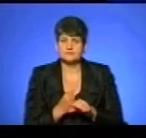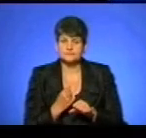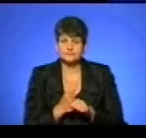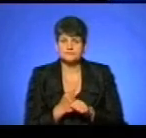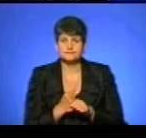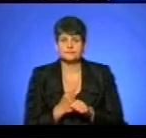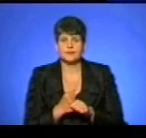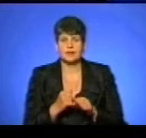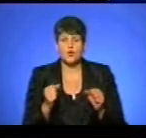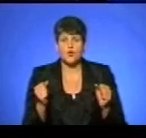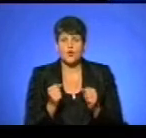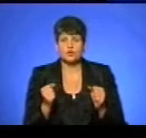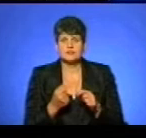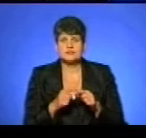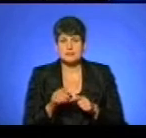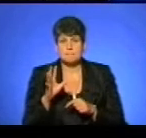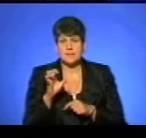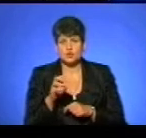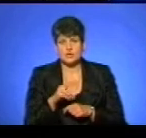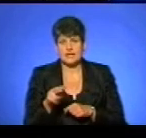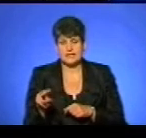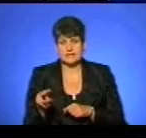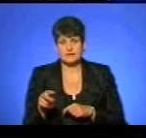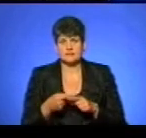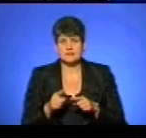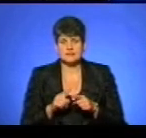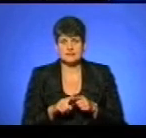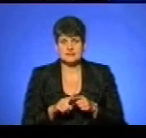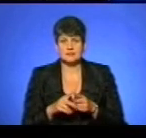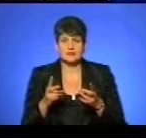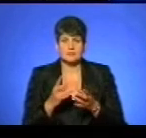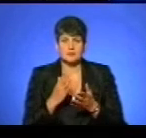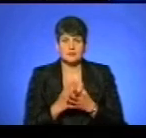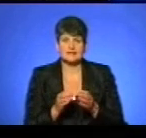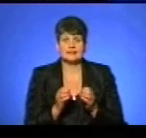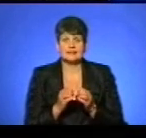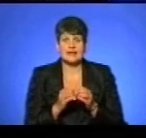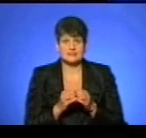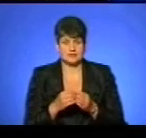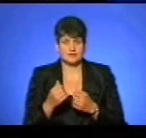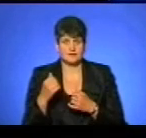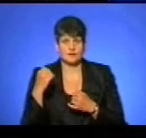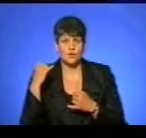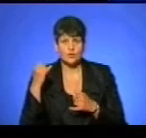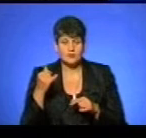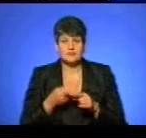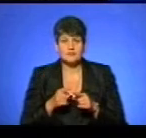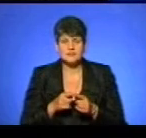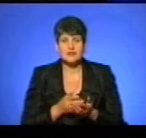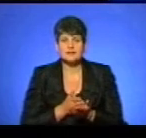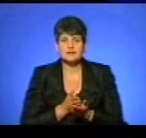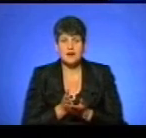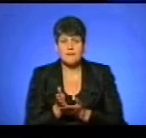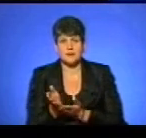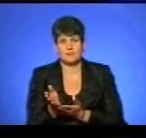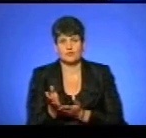Доїльне охолоджувати – це 500 літрів. Це тримати принаймні хоча б 10 корів. І це напрямок, я вважаю,